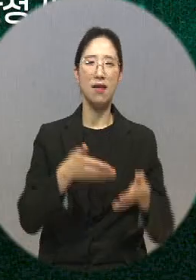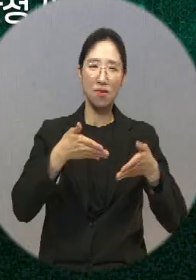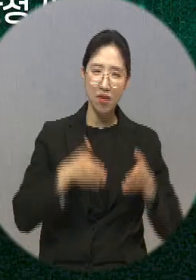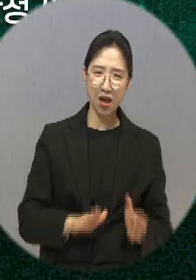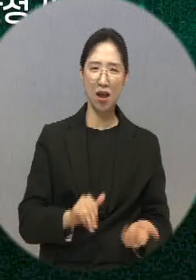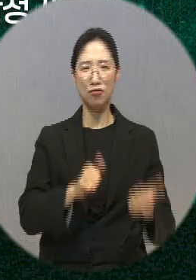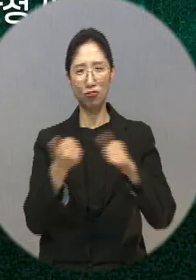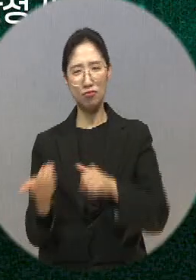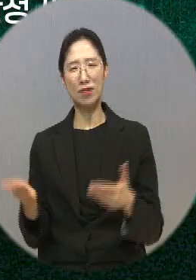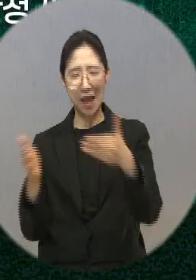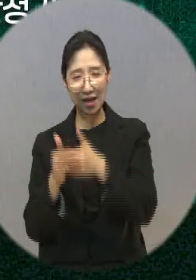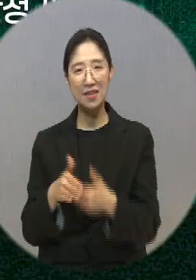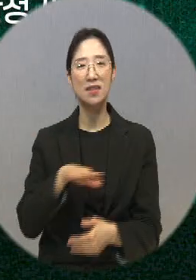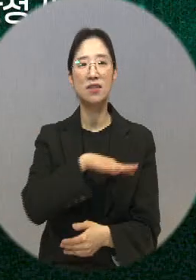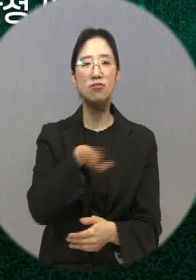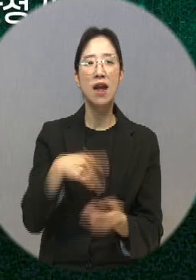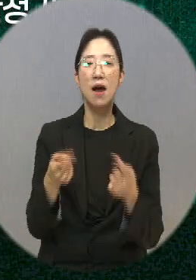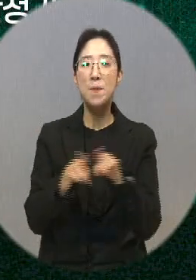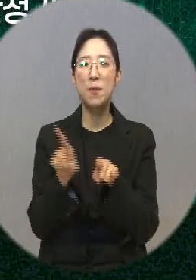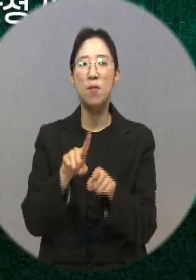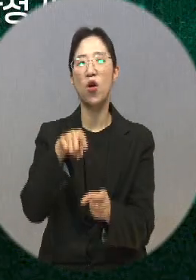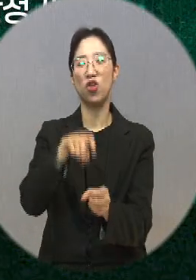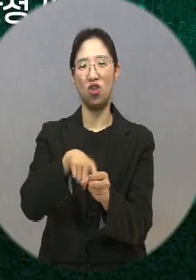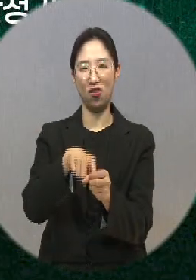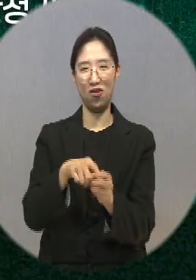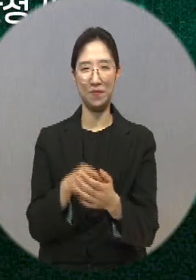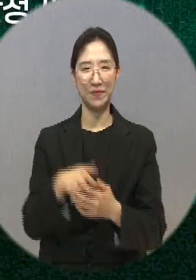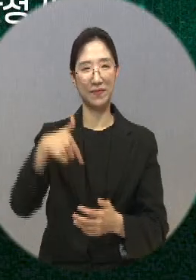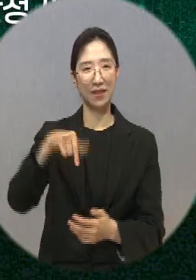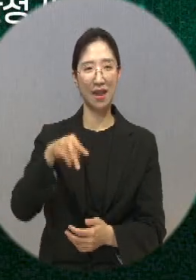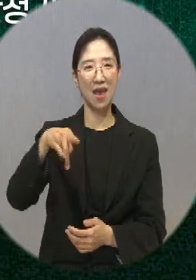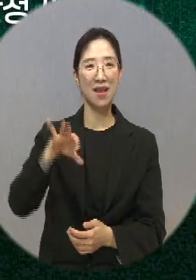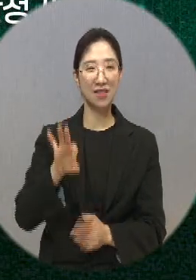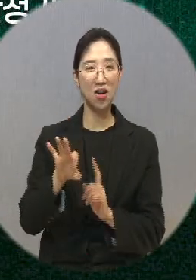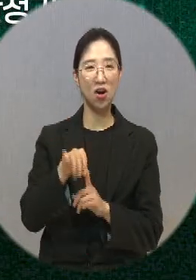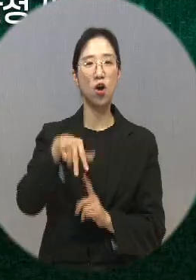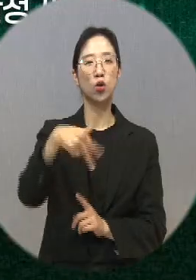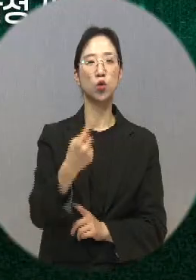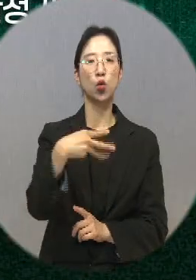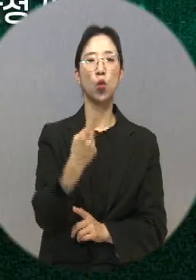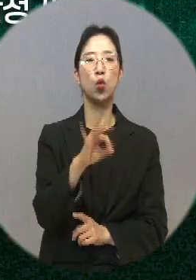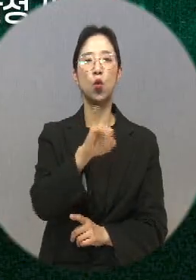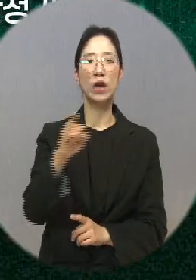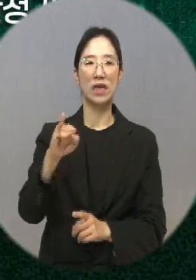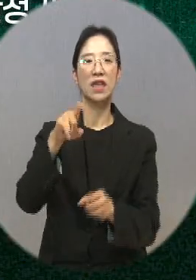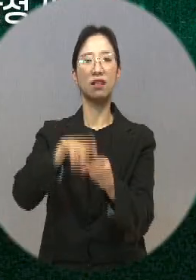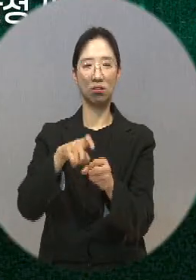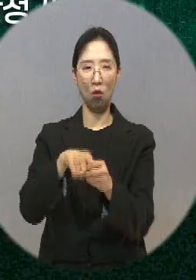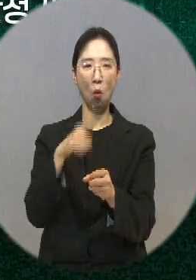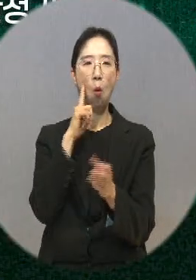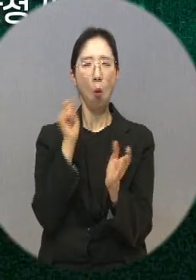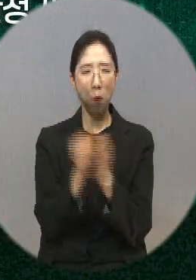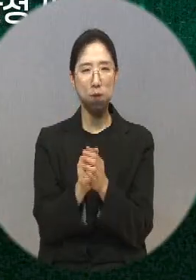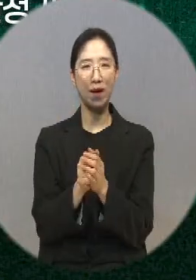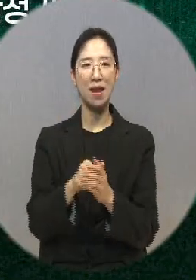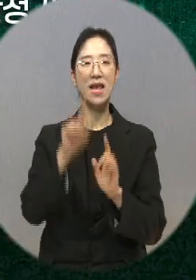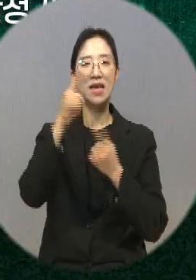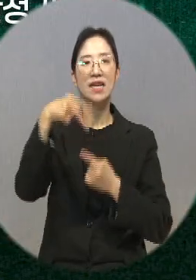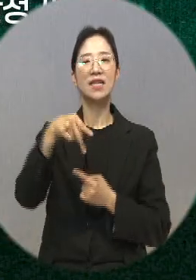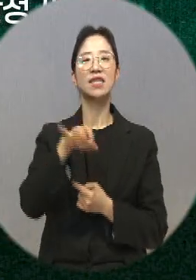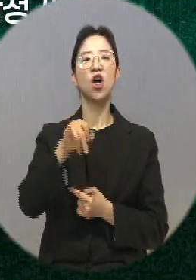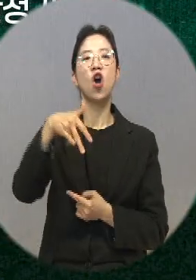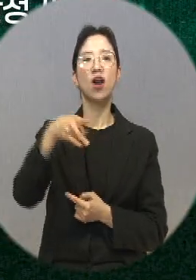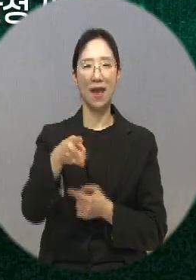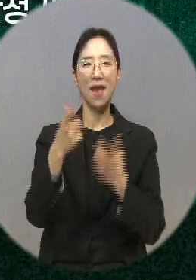늘 함께 하는 게 우리 떡이에요. 이 개성의 조랭이 떡이라는 독특한 이성계에 대한